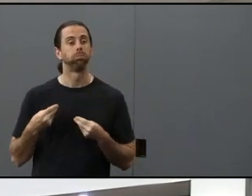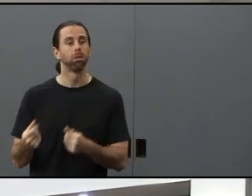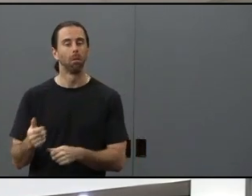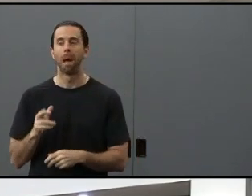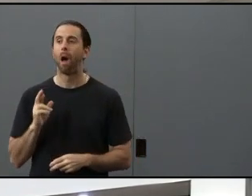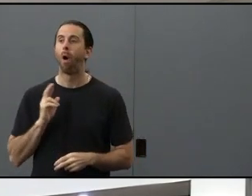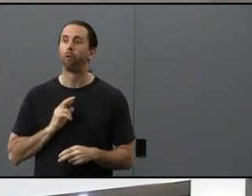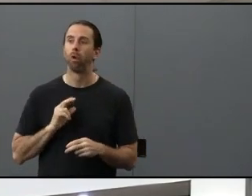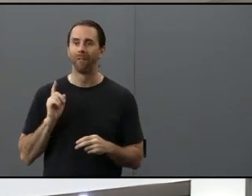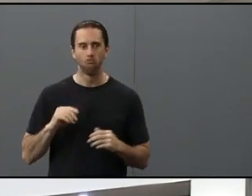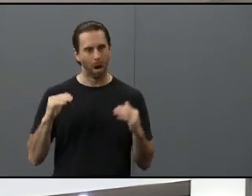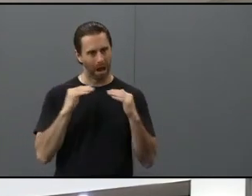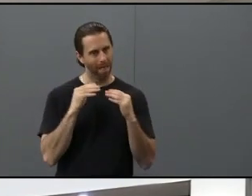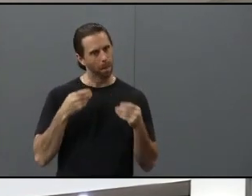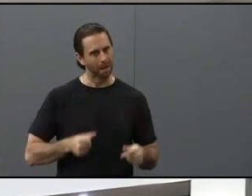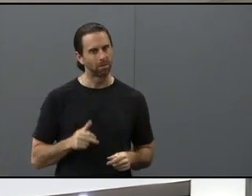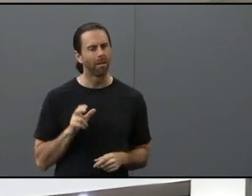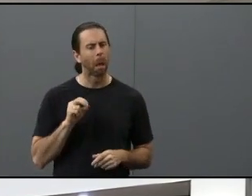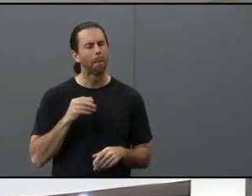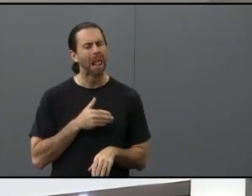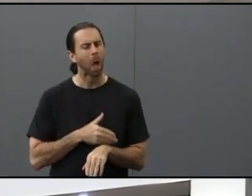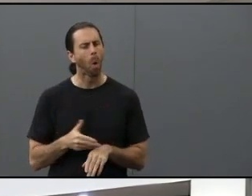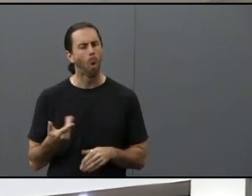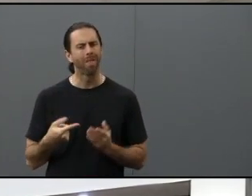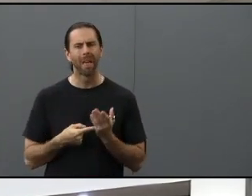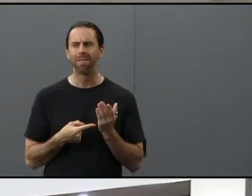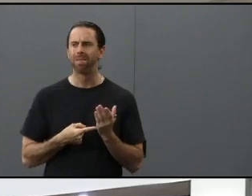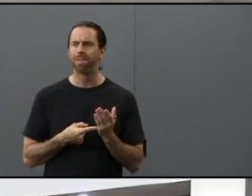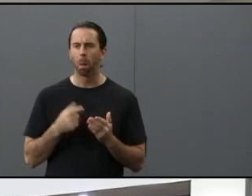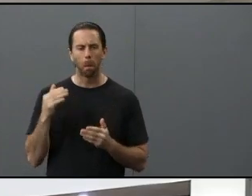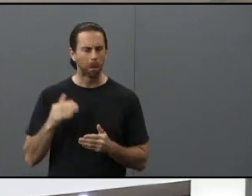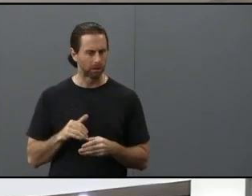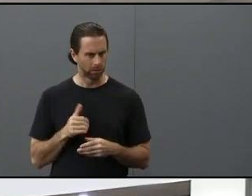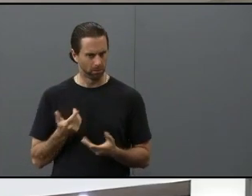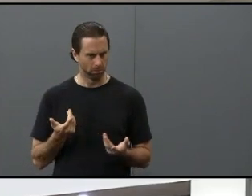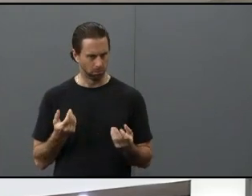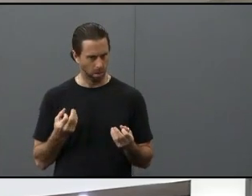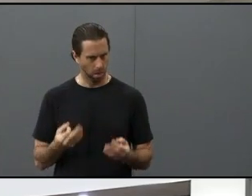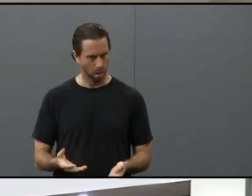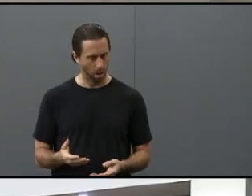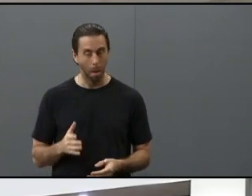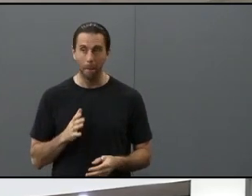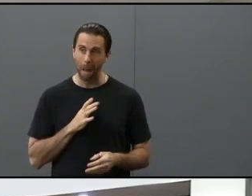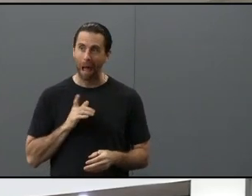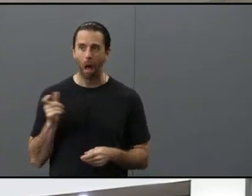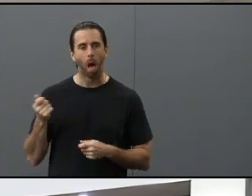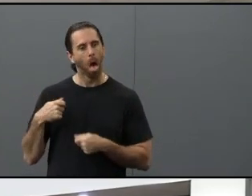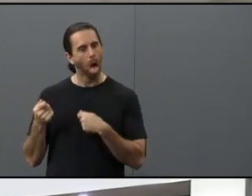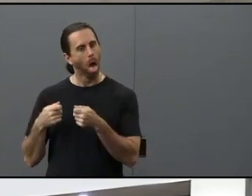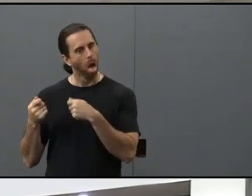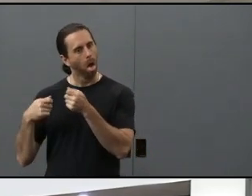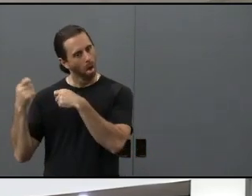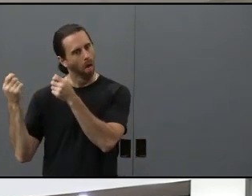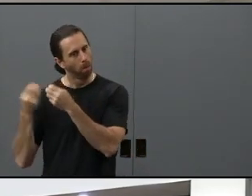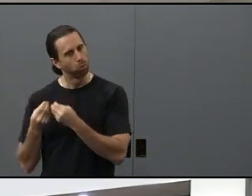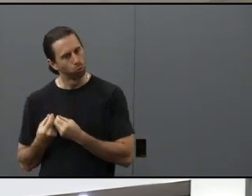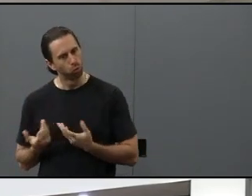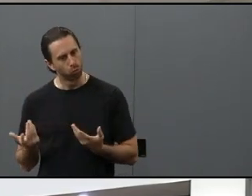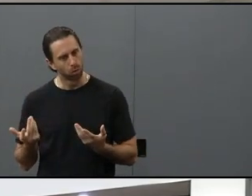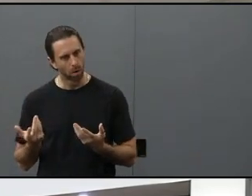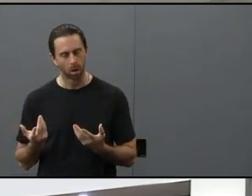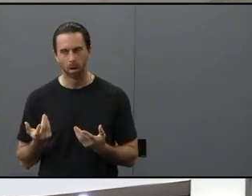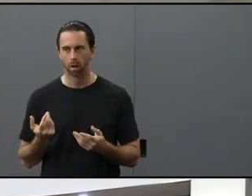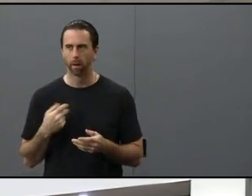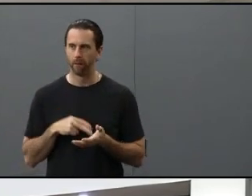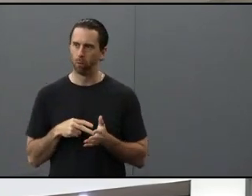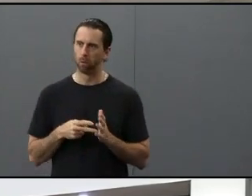revenus do égaliser dépenses 30 millions la dette elle baisse pas trop vite par contre vous dépensez beaucoup pu là je